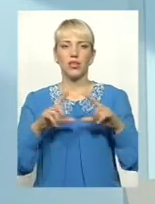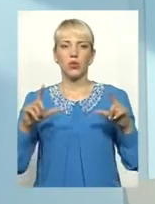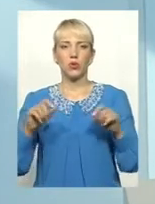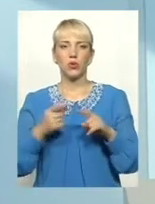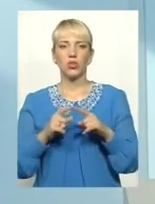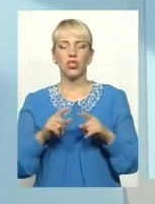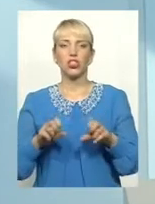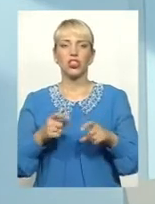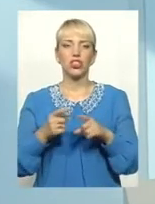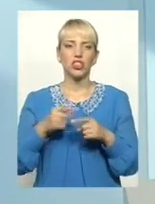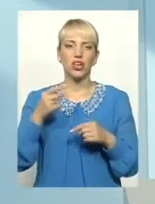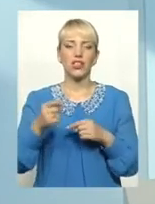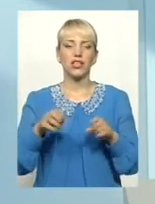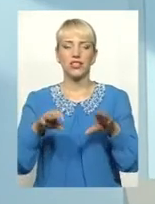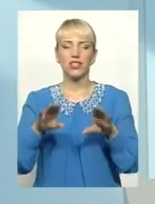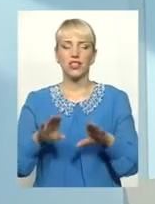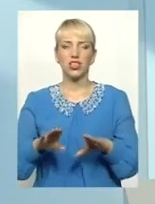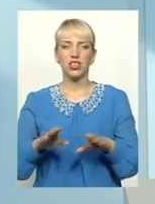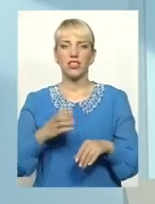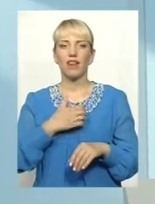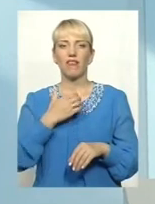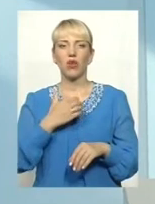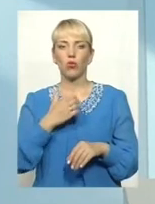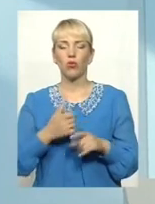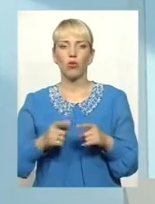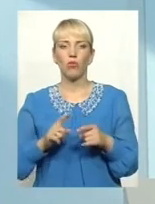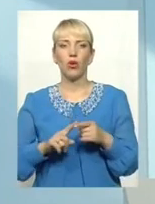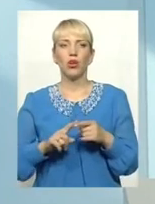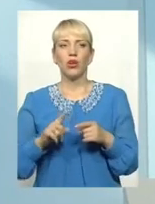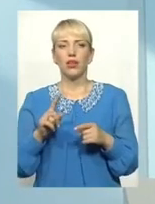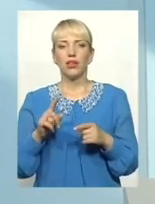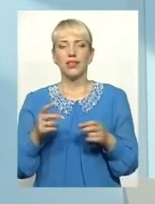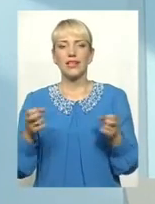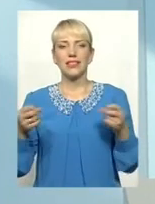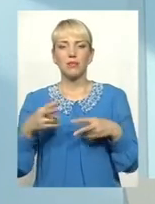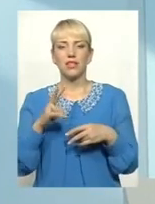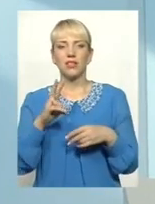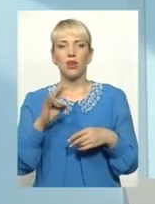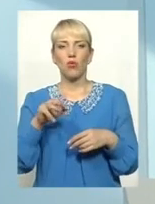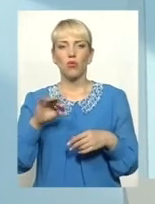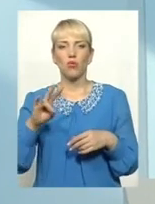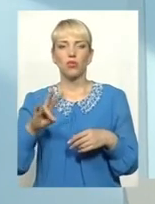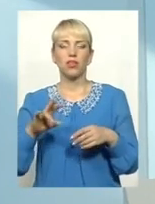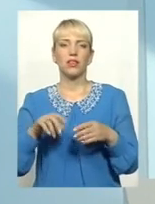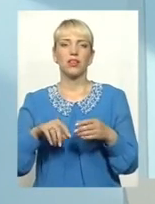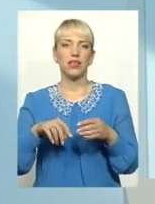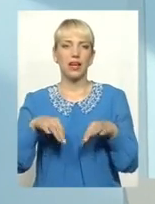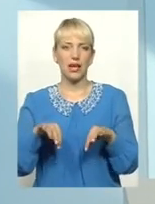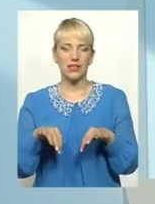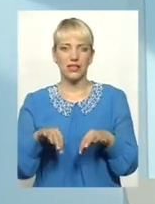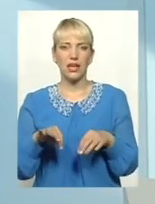виконкому передається на комунальне підприємство спецкомунтранс. І до цього часу спецкомунтранс займався